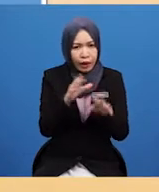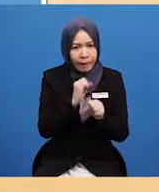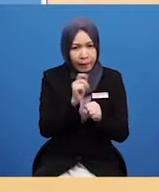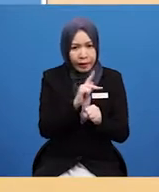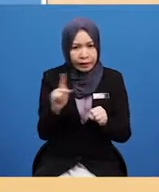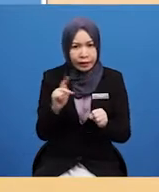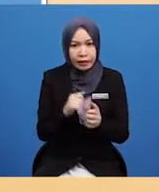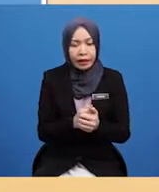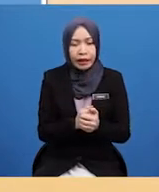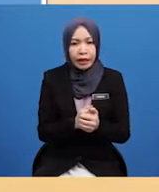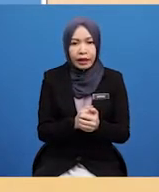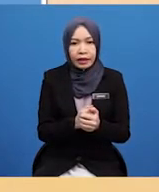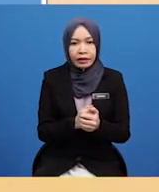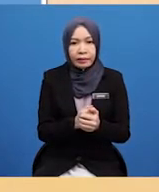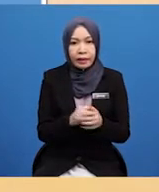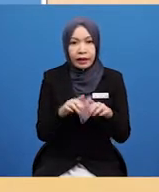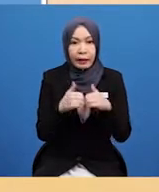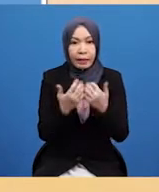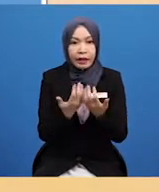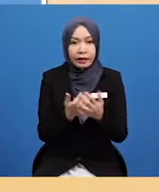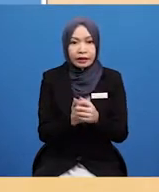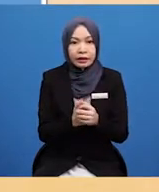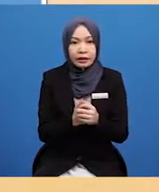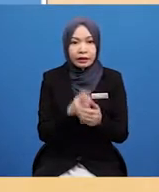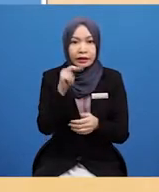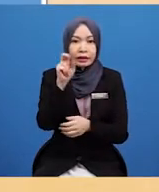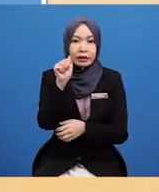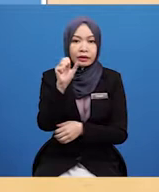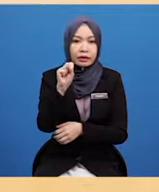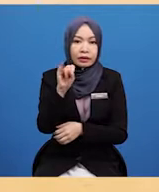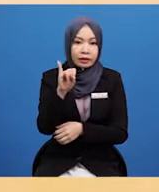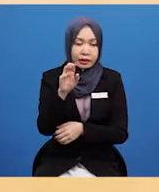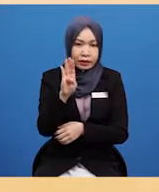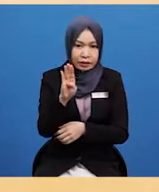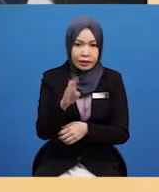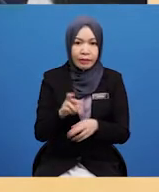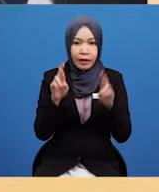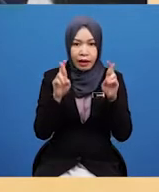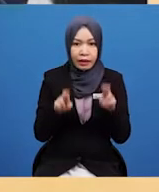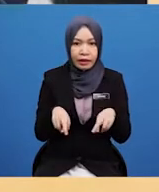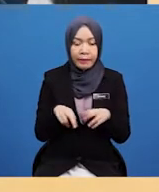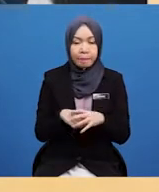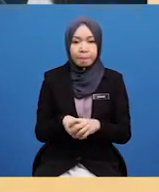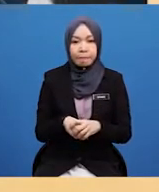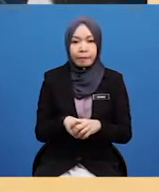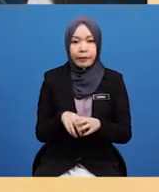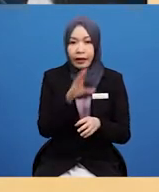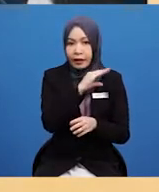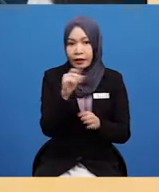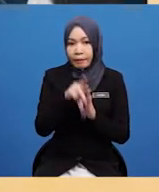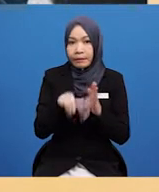sendiri dan sempadan negara berasaskan bangsa. Manakala Perjanjian